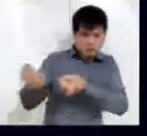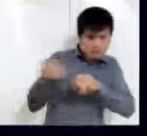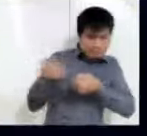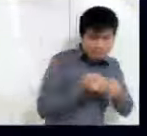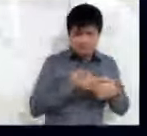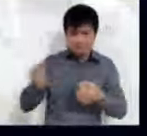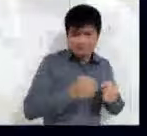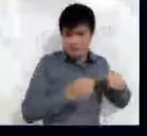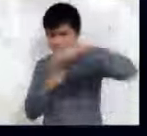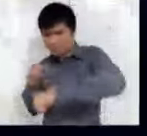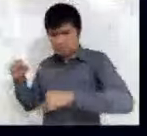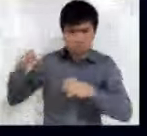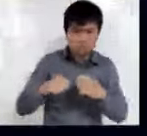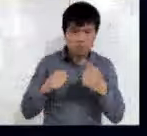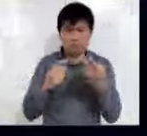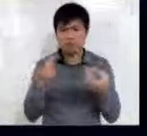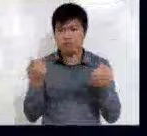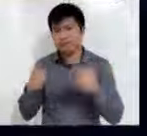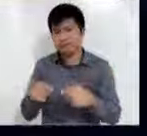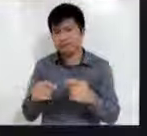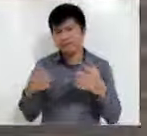nagsasapakan.